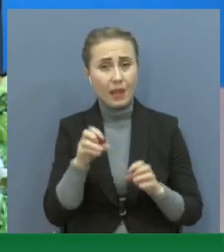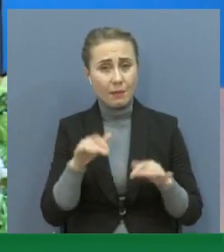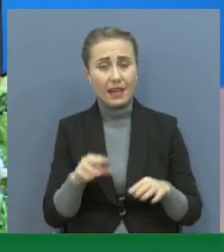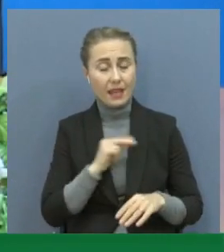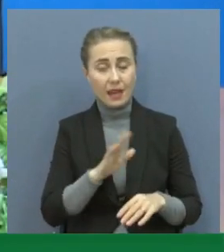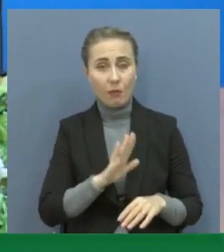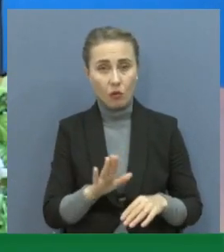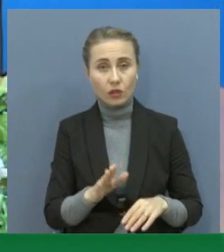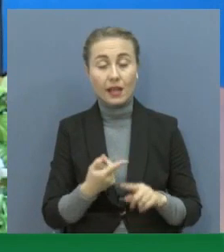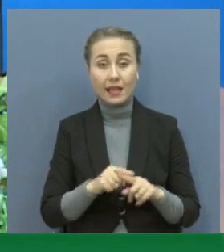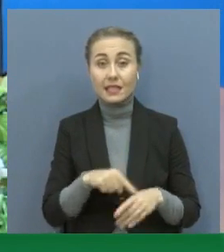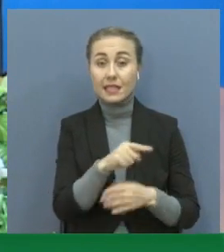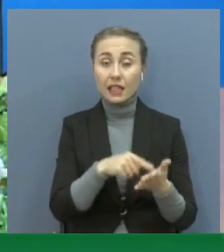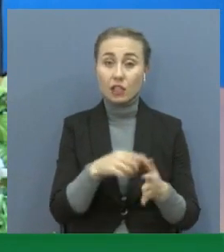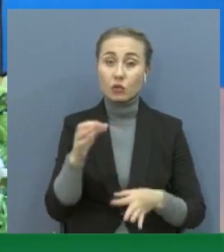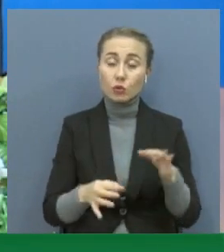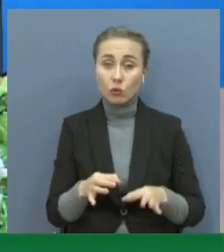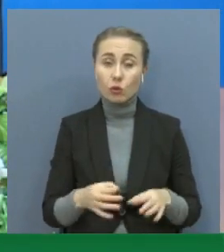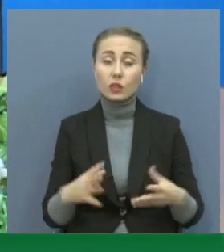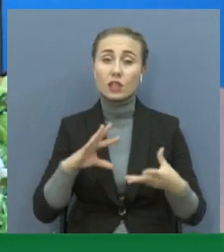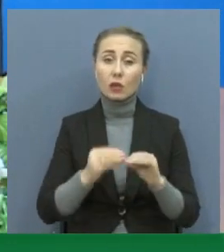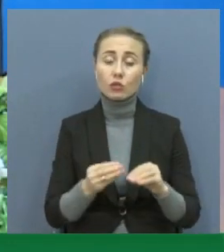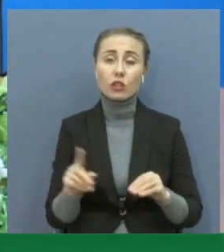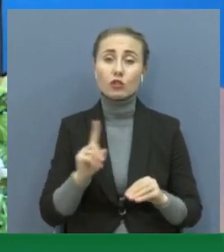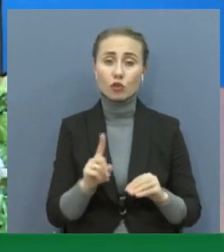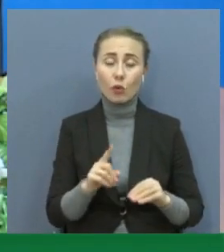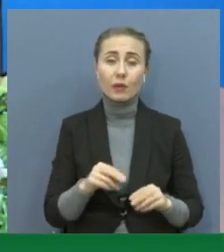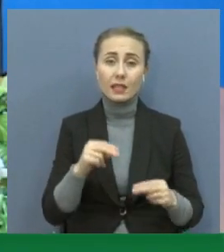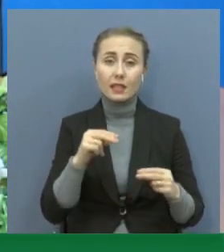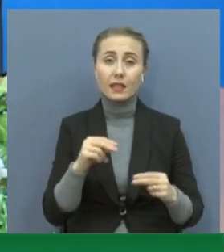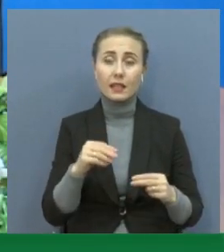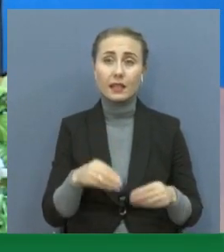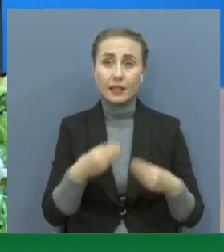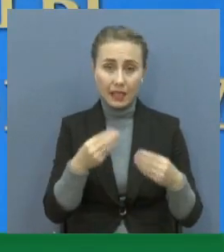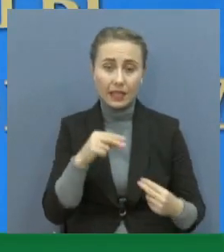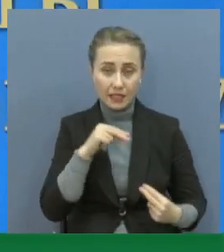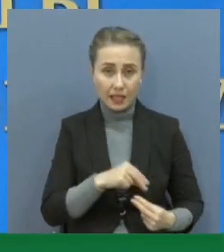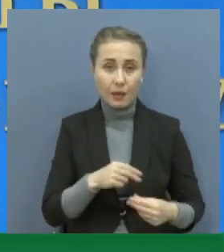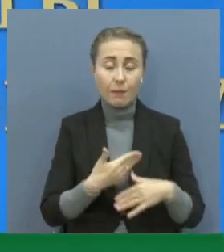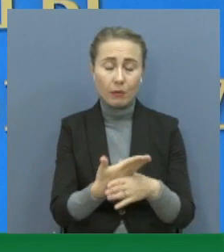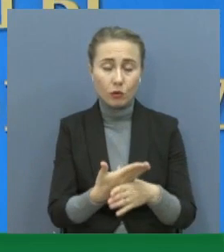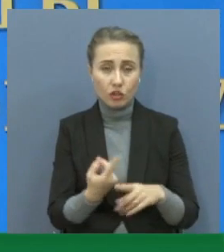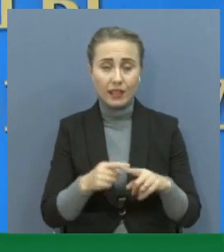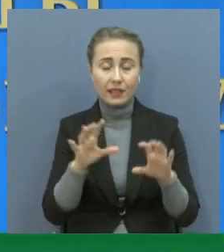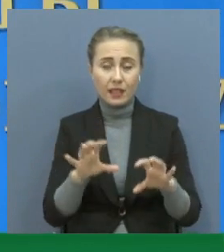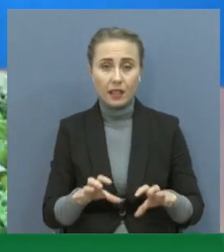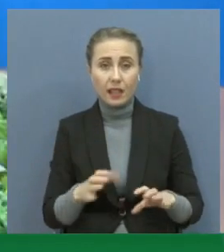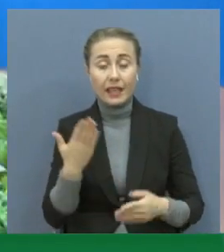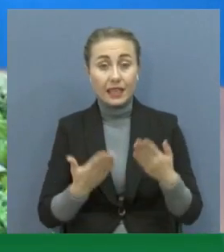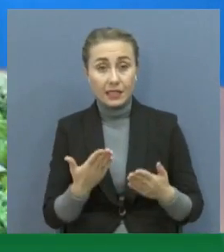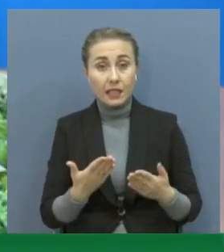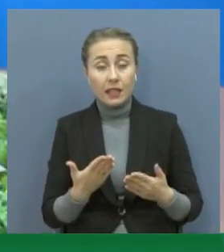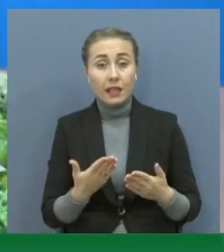поэтому задача судов заключается в том, чтобы содействовать реализации данного закона. Если сравнить,